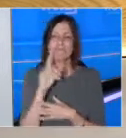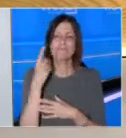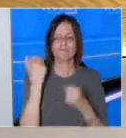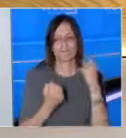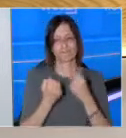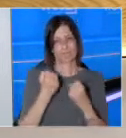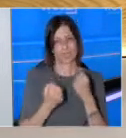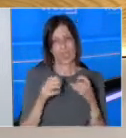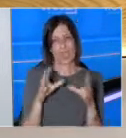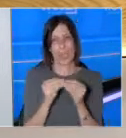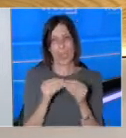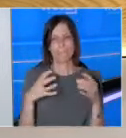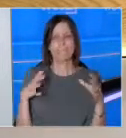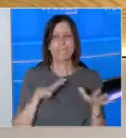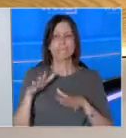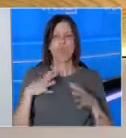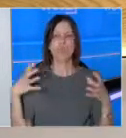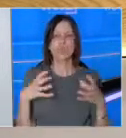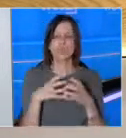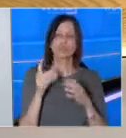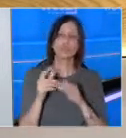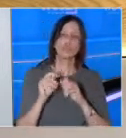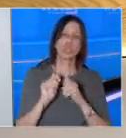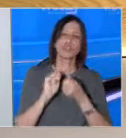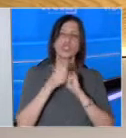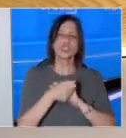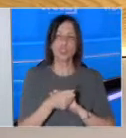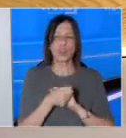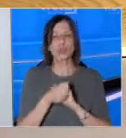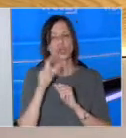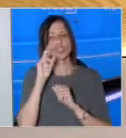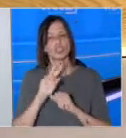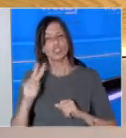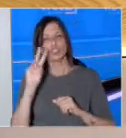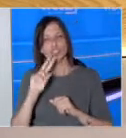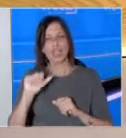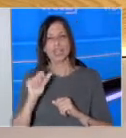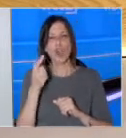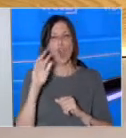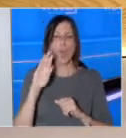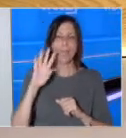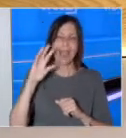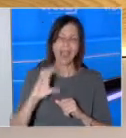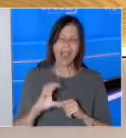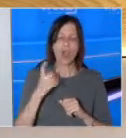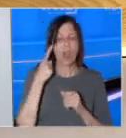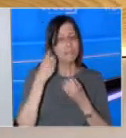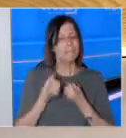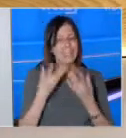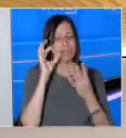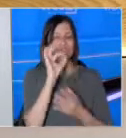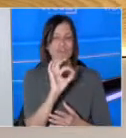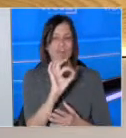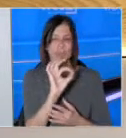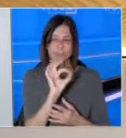עם, עם ממשלת גוש השינוי, אם זה שקד, אם זה ניר אורבך, נשמע שכאילו המסר הזה יותר מכוון אליהם.